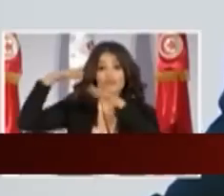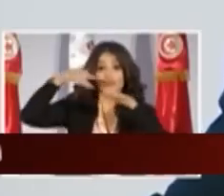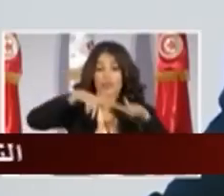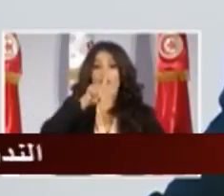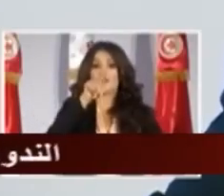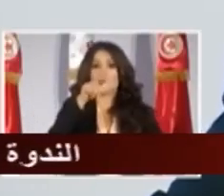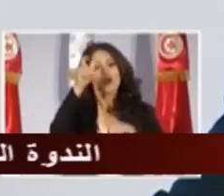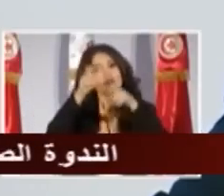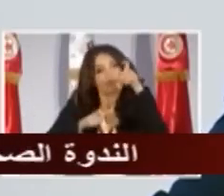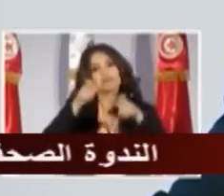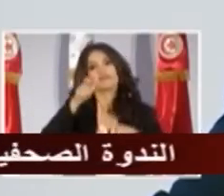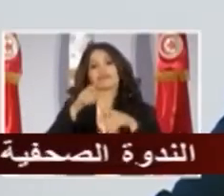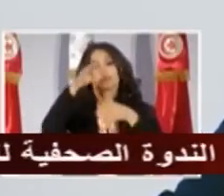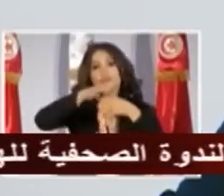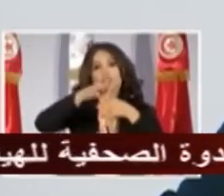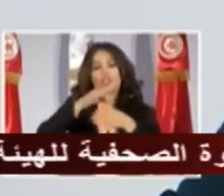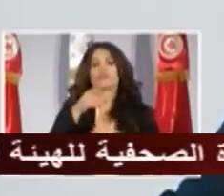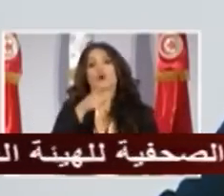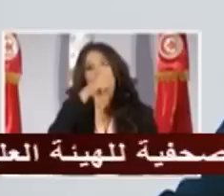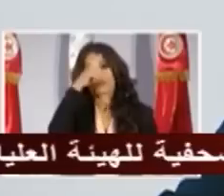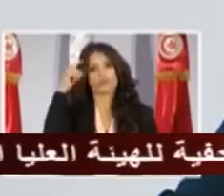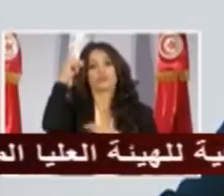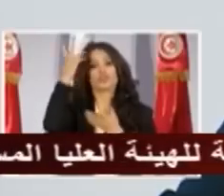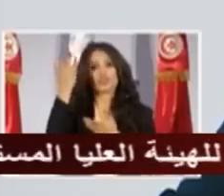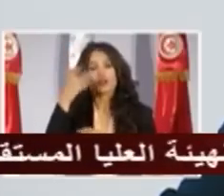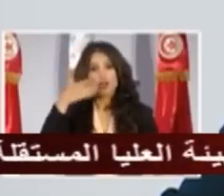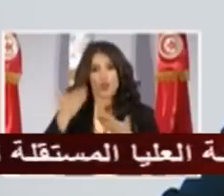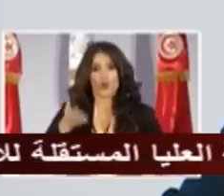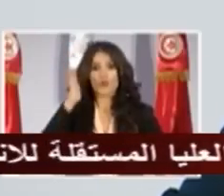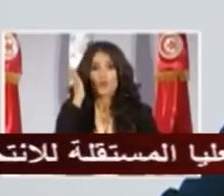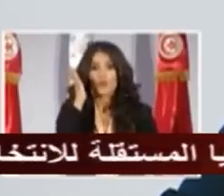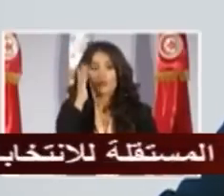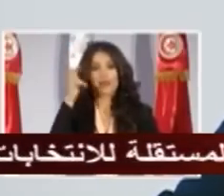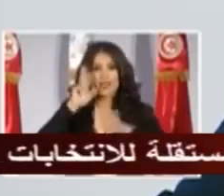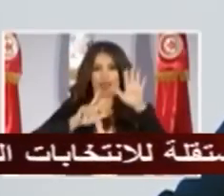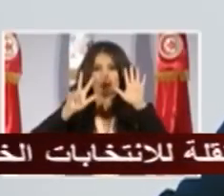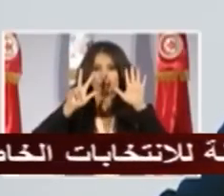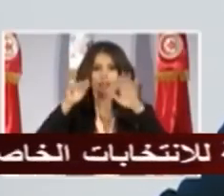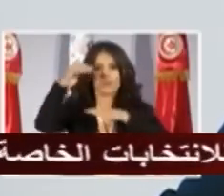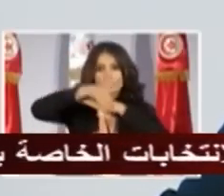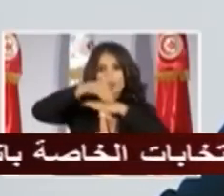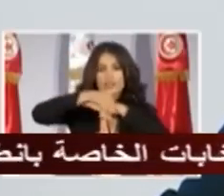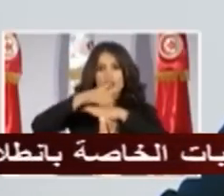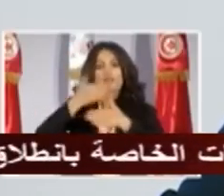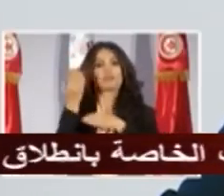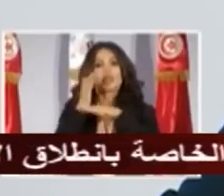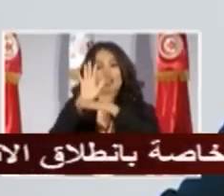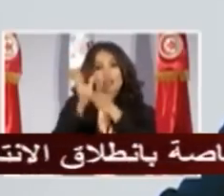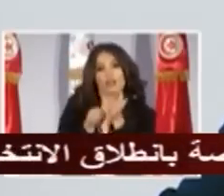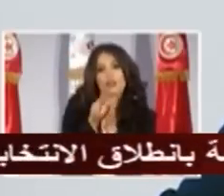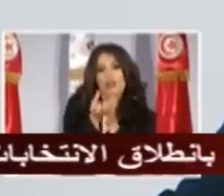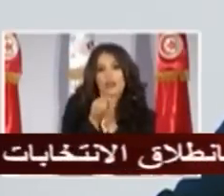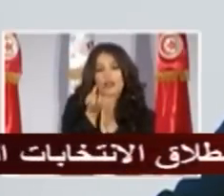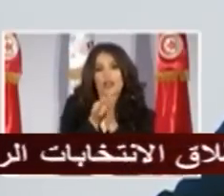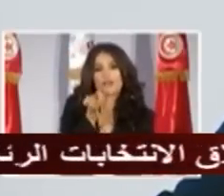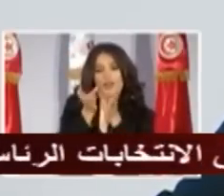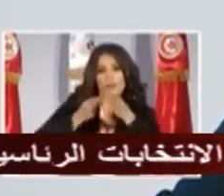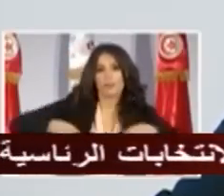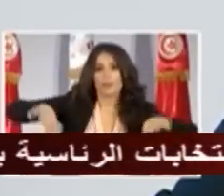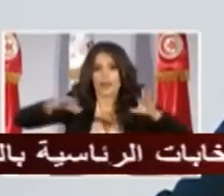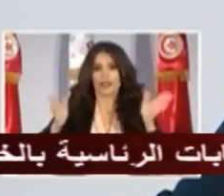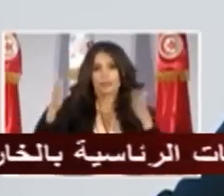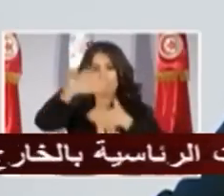ان شاء الله في الندوه ان ثمانيه اليوم انه قدم وال اه المعطيات على اه مكاتبنا في الجزائر